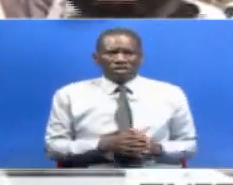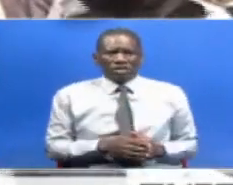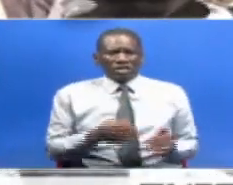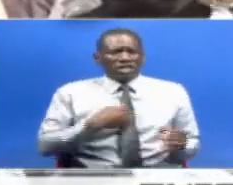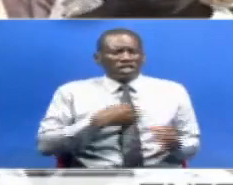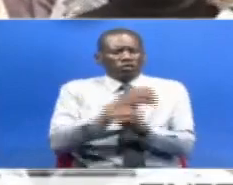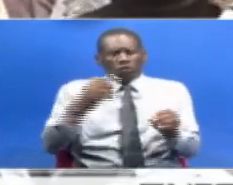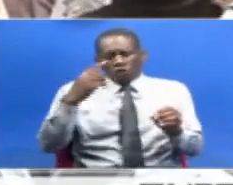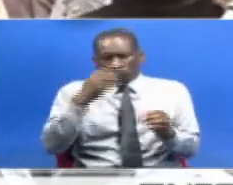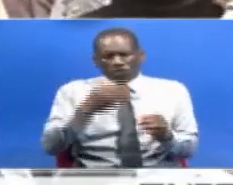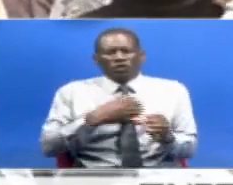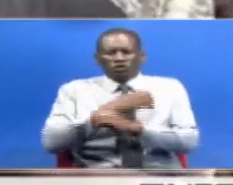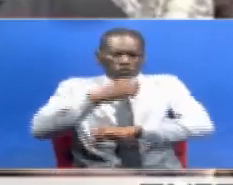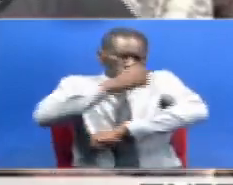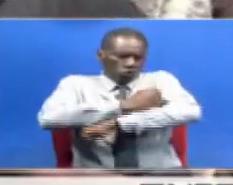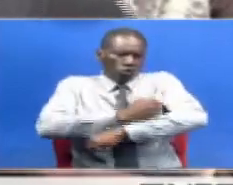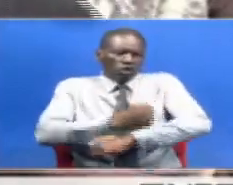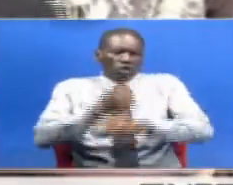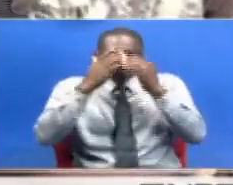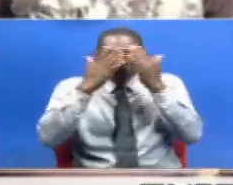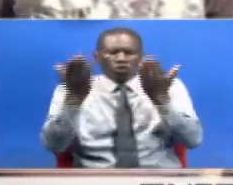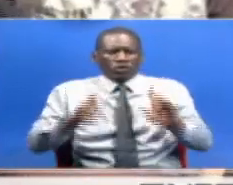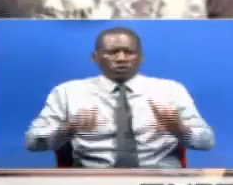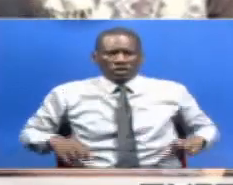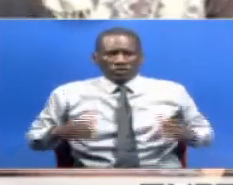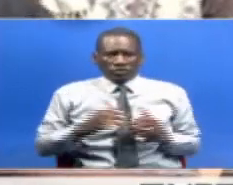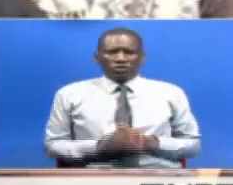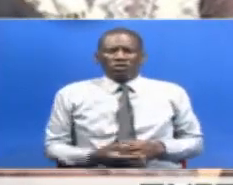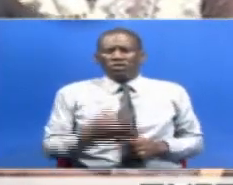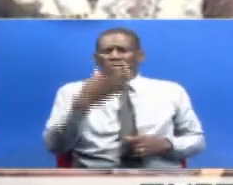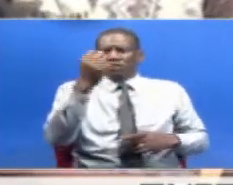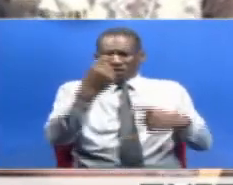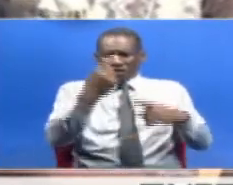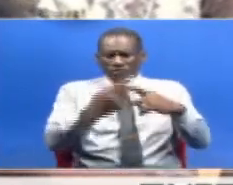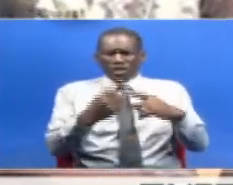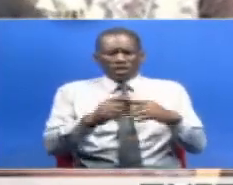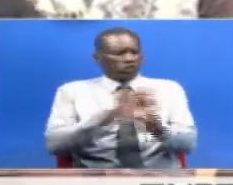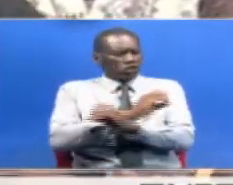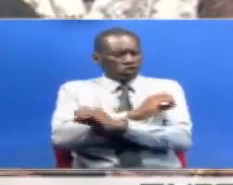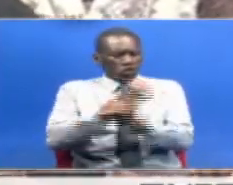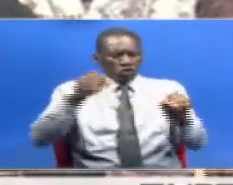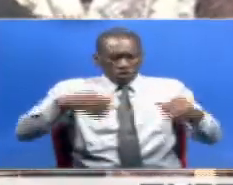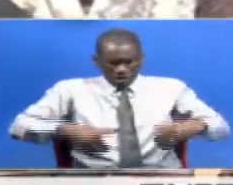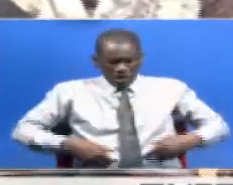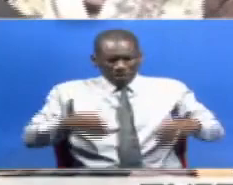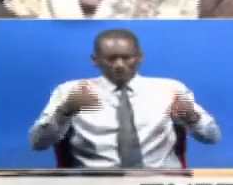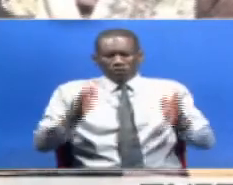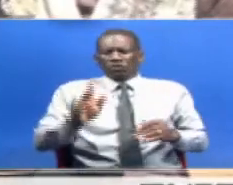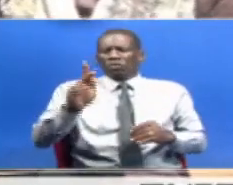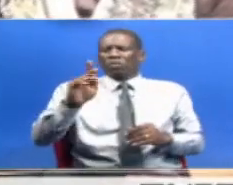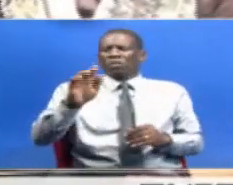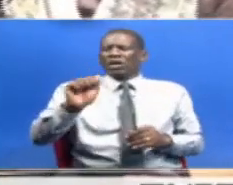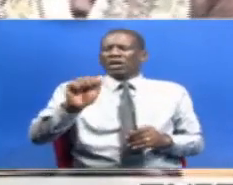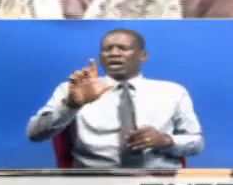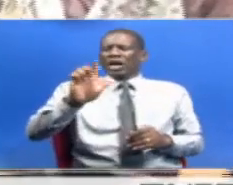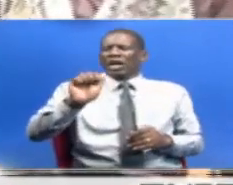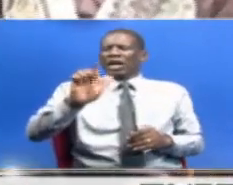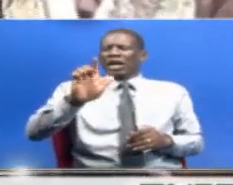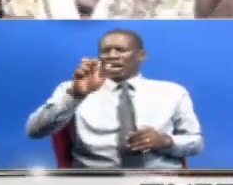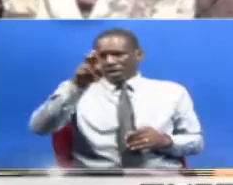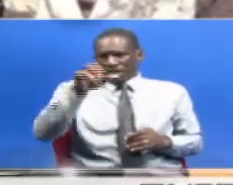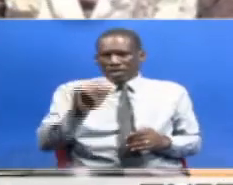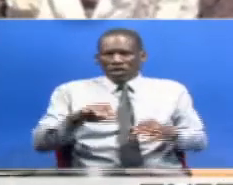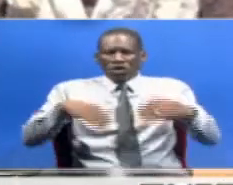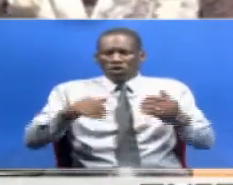hawana shule, hawana pale pa kuishi, walifukuza makaa mitano. Hakuna kijana mmoja ya Kalalani ama Kaonekaliti